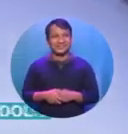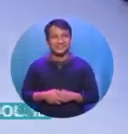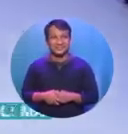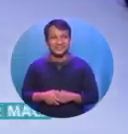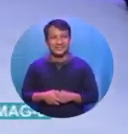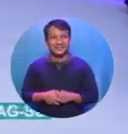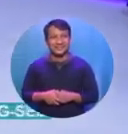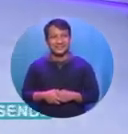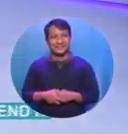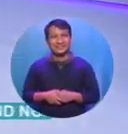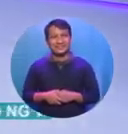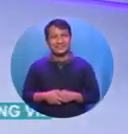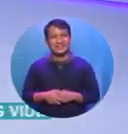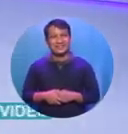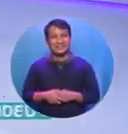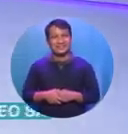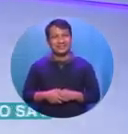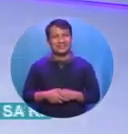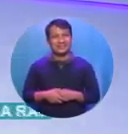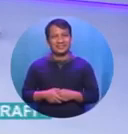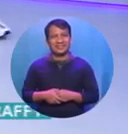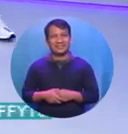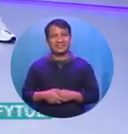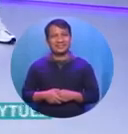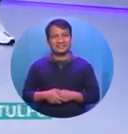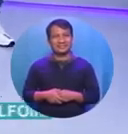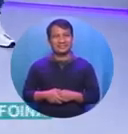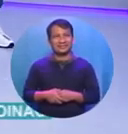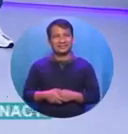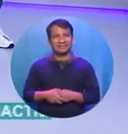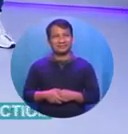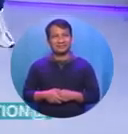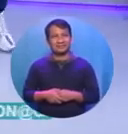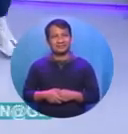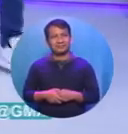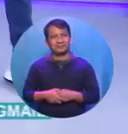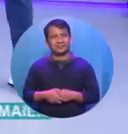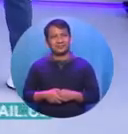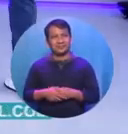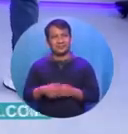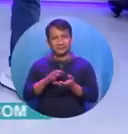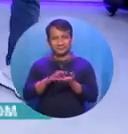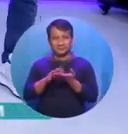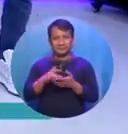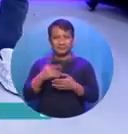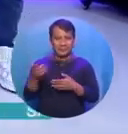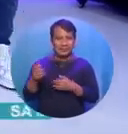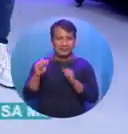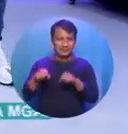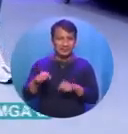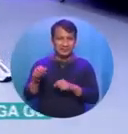di bigyan ang pansin. Ganda, tingnan na, sunod. Ano ang ilalapit sa okay, and dial